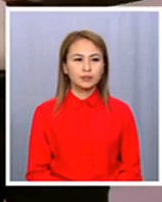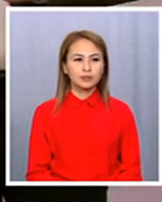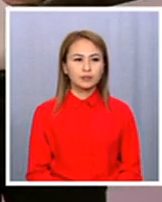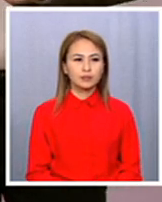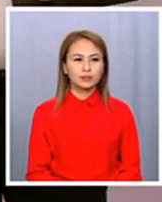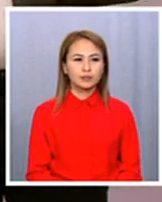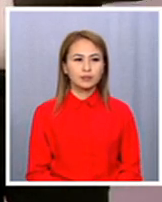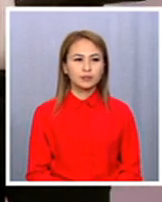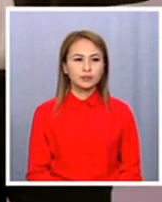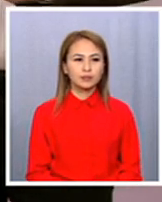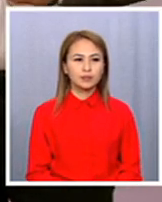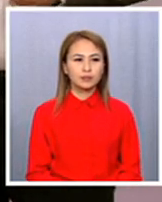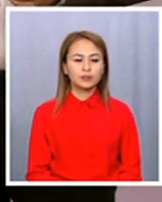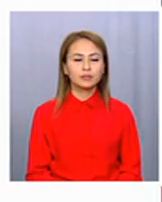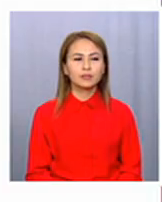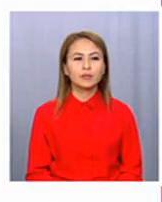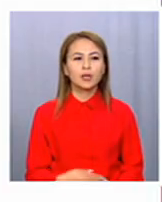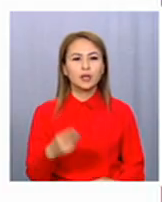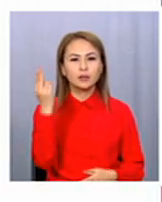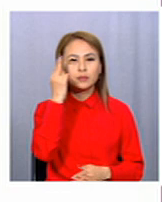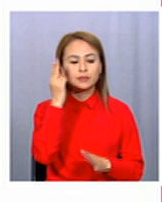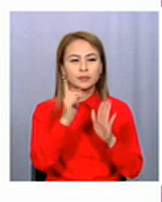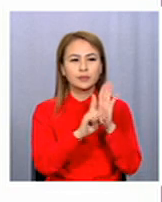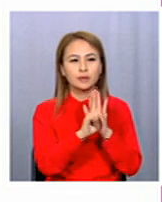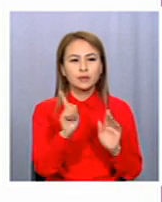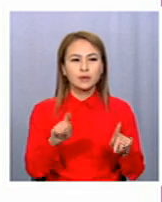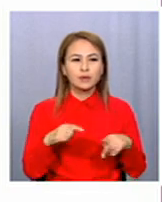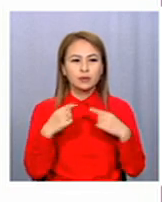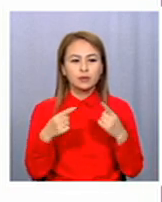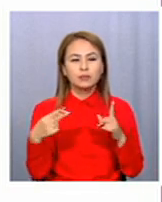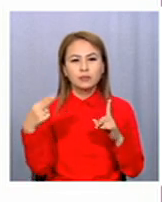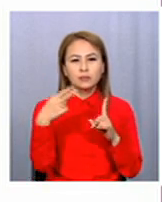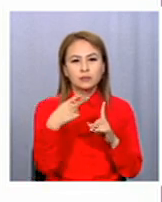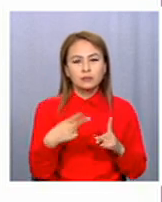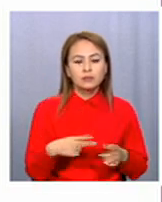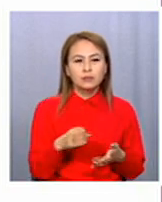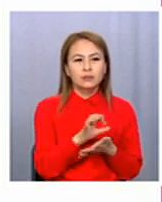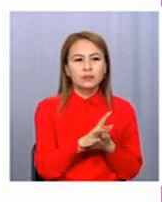Ал ендеше сабағымыздың басында берілген мақал мәтелдерді